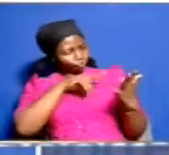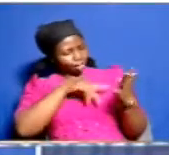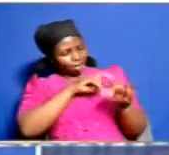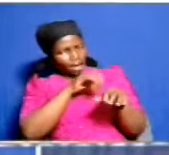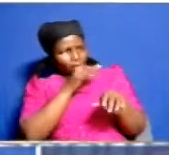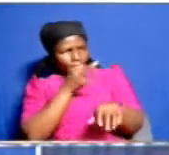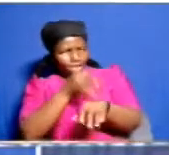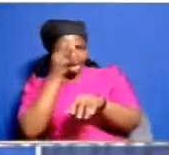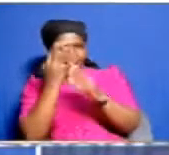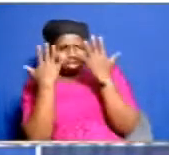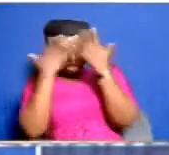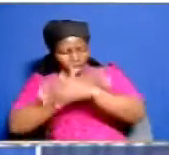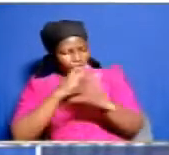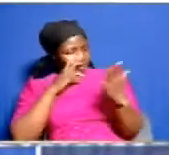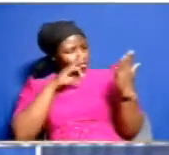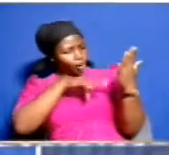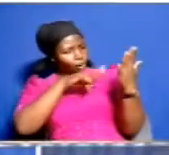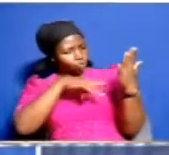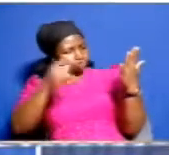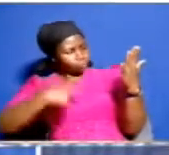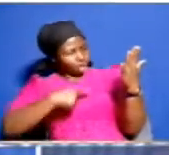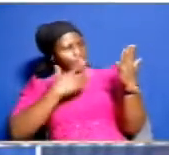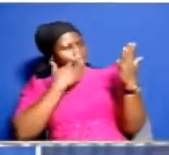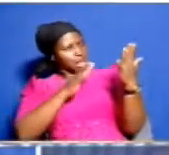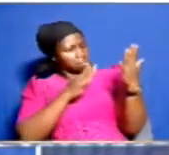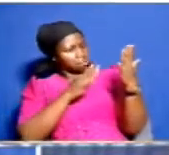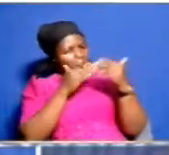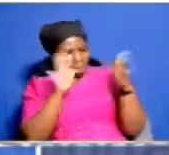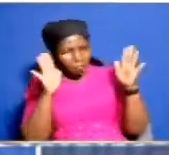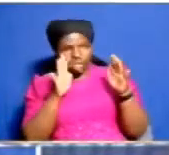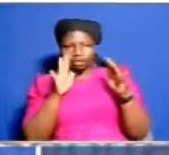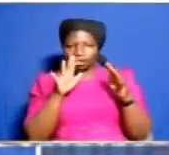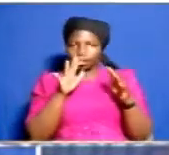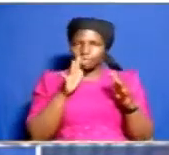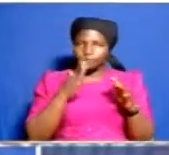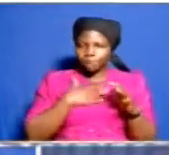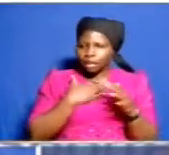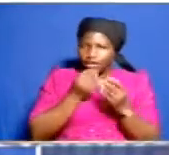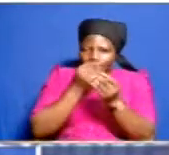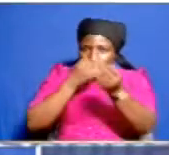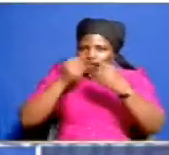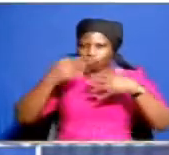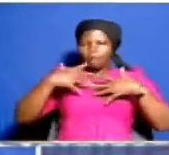ka message nikafungua. Ngambiwa congratulations, you are the jackpot winner.